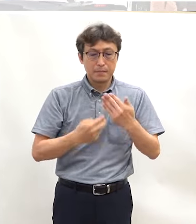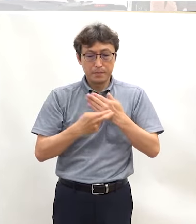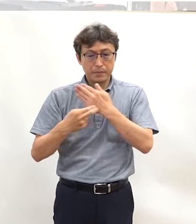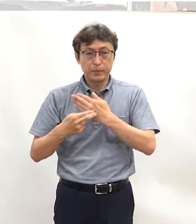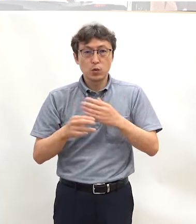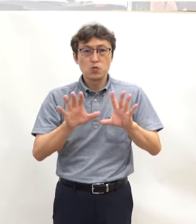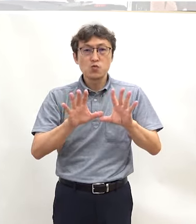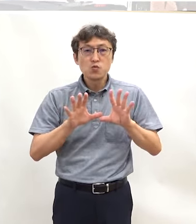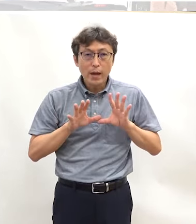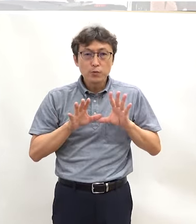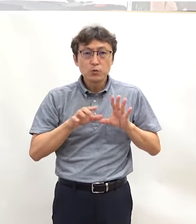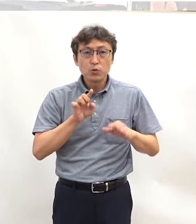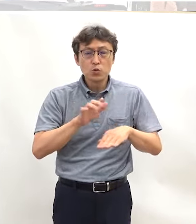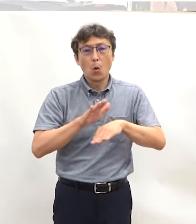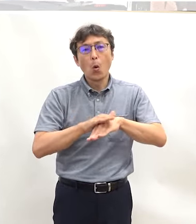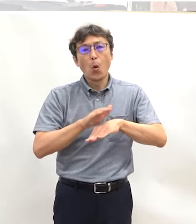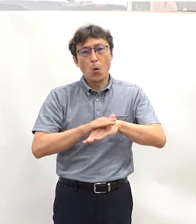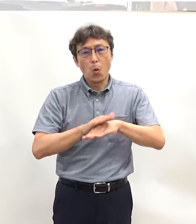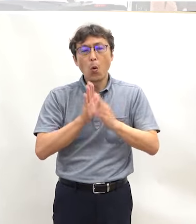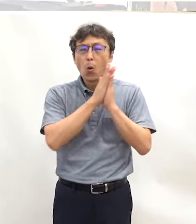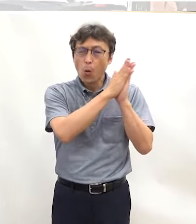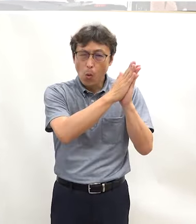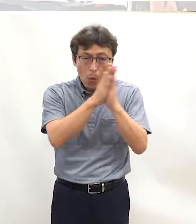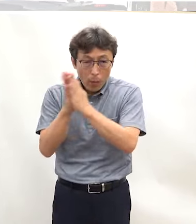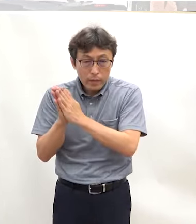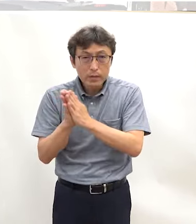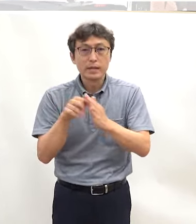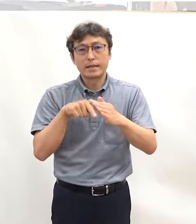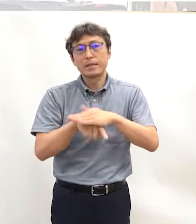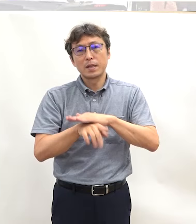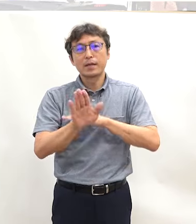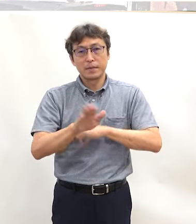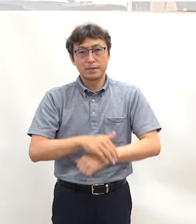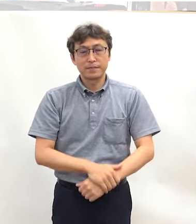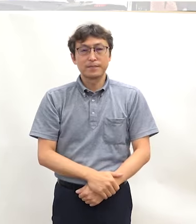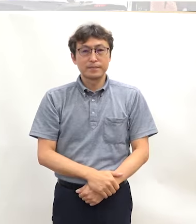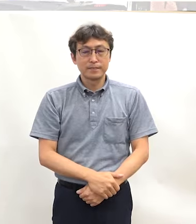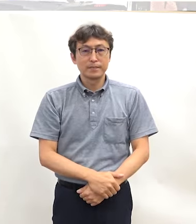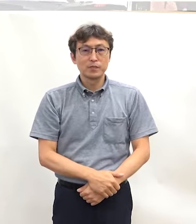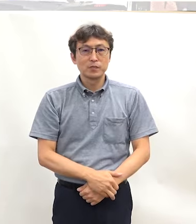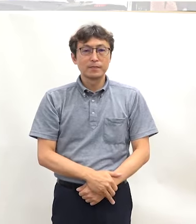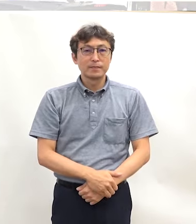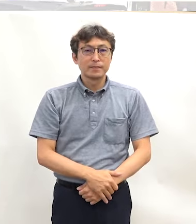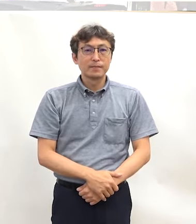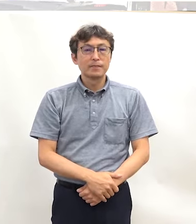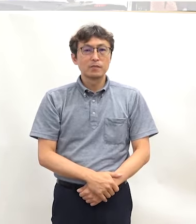ご利用いただくという形にしていただきたいと思っています。 ありがとうございます。